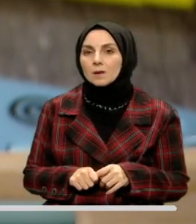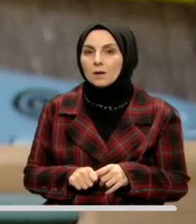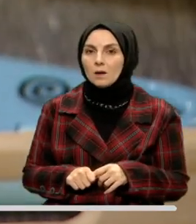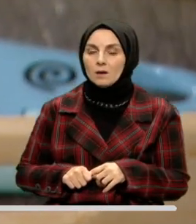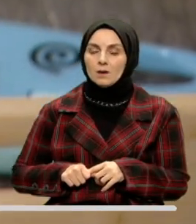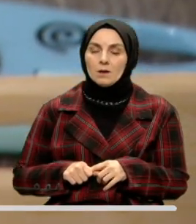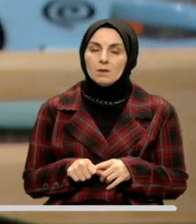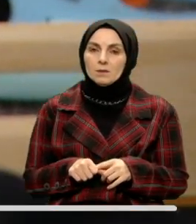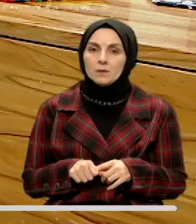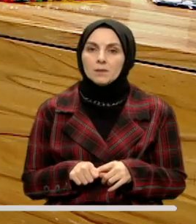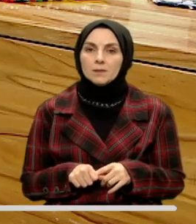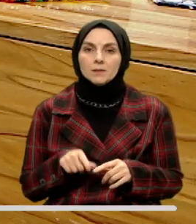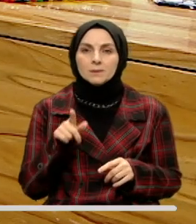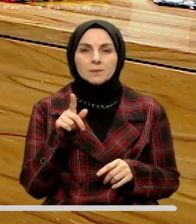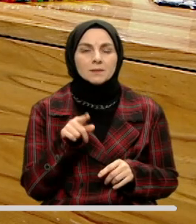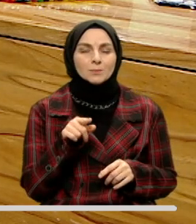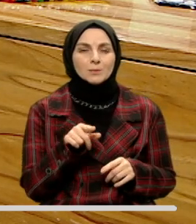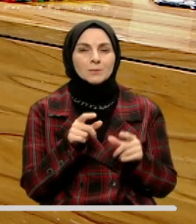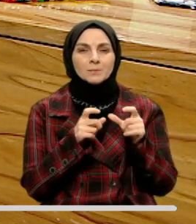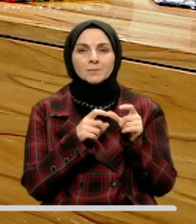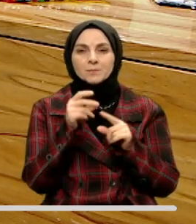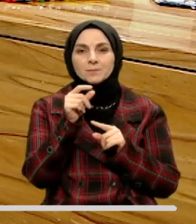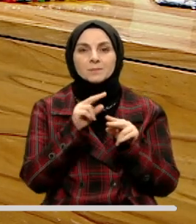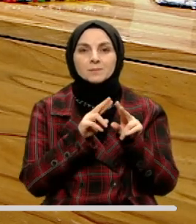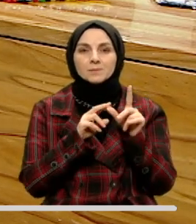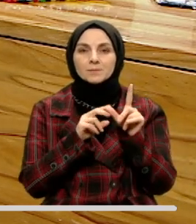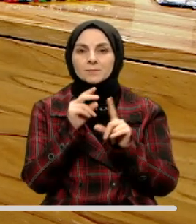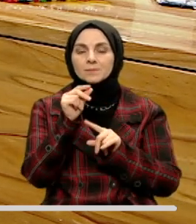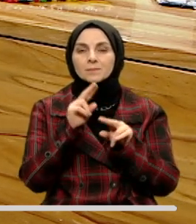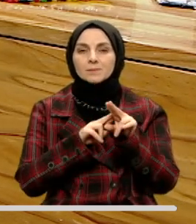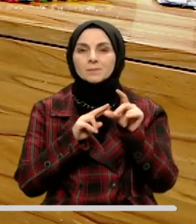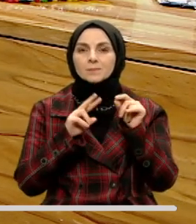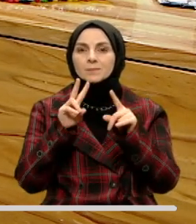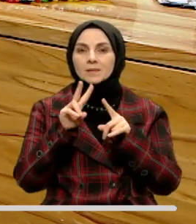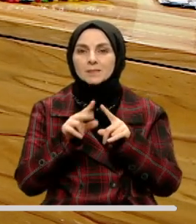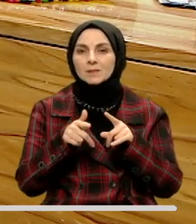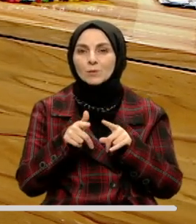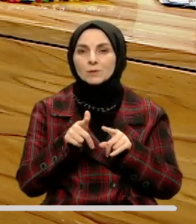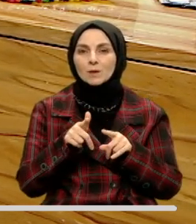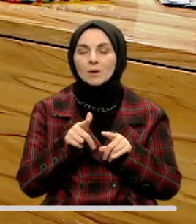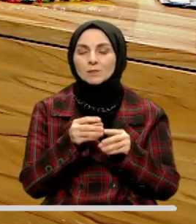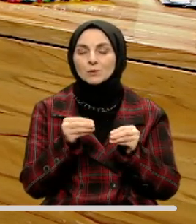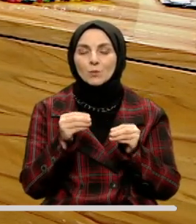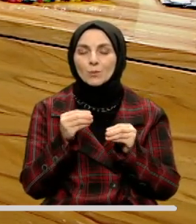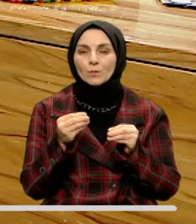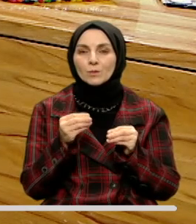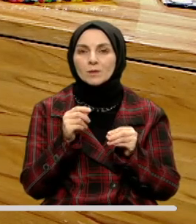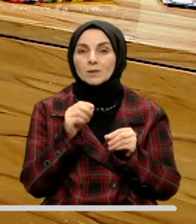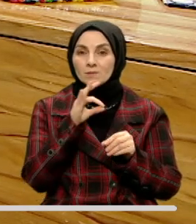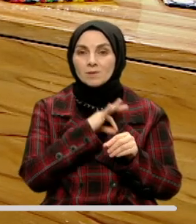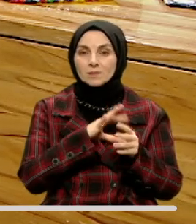O silikon tabanca sana nasıl bir kurtarıcıdır değil mi? Her şeyin. Evet. Her etkinliğin olmazsa olmazı. Bunu takmadığımı fark